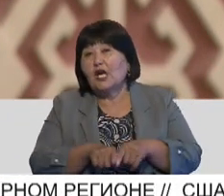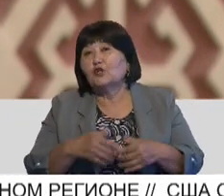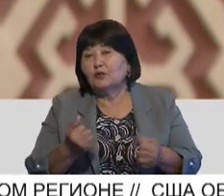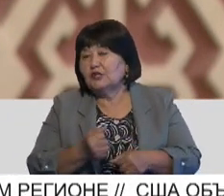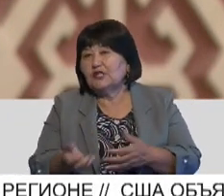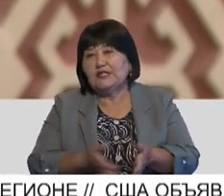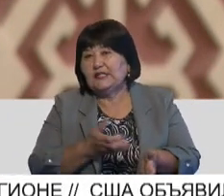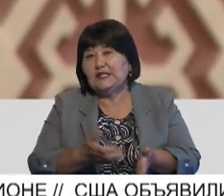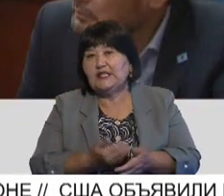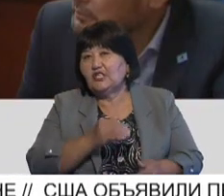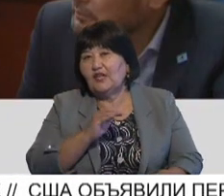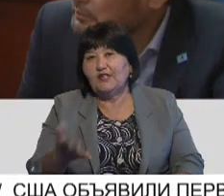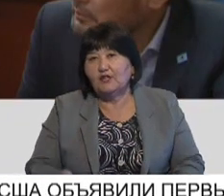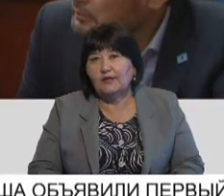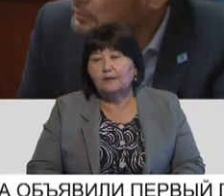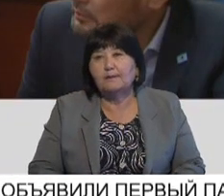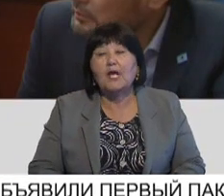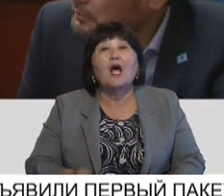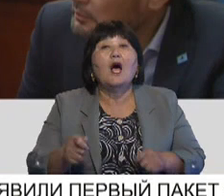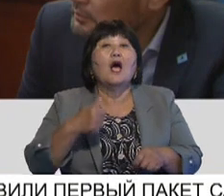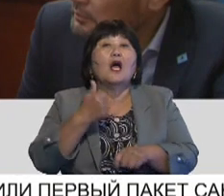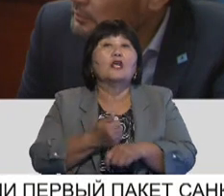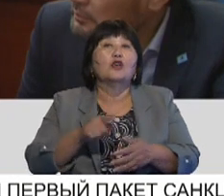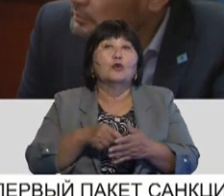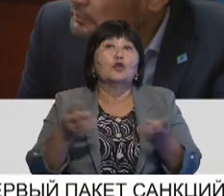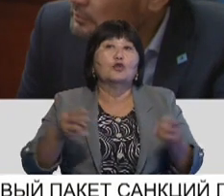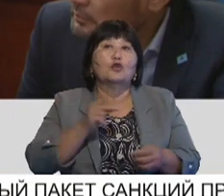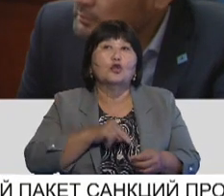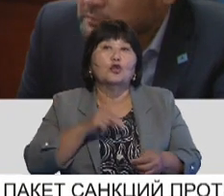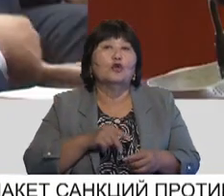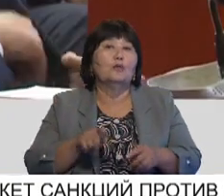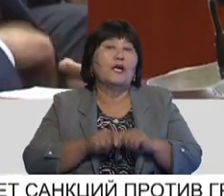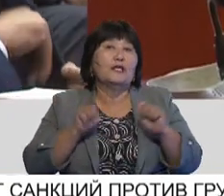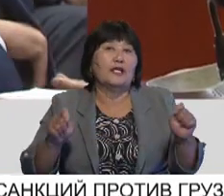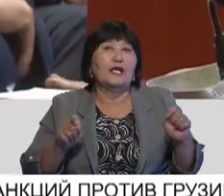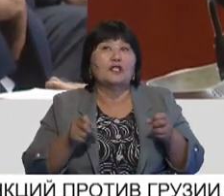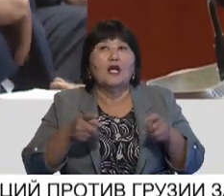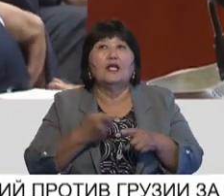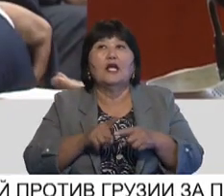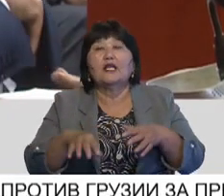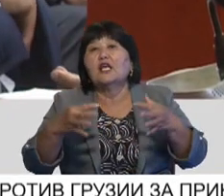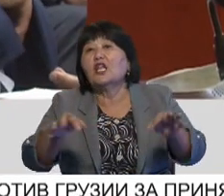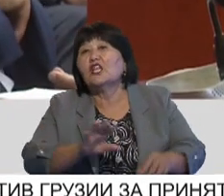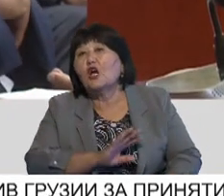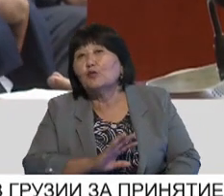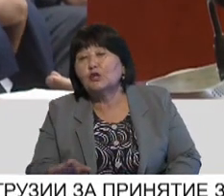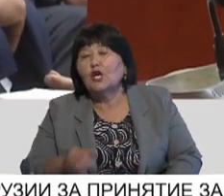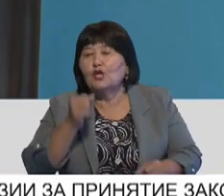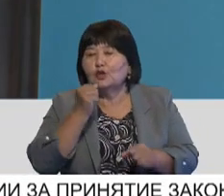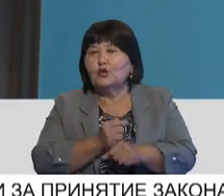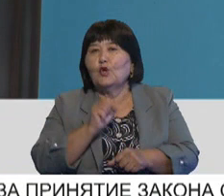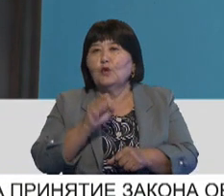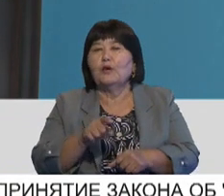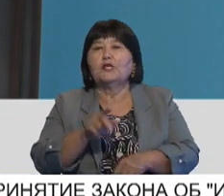принимаем, недостаточно эффективны. Аким города отметил, что нужно работать не на раскрытие преступления, а на их недопущение. Строго